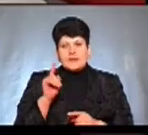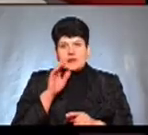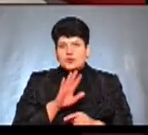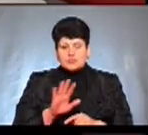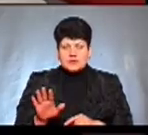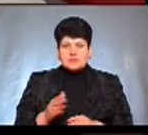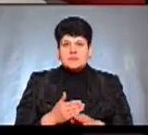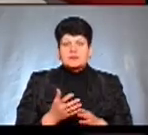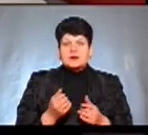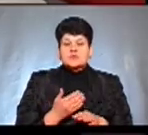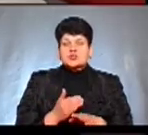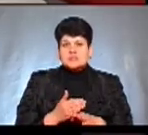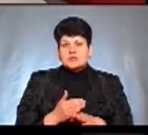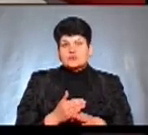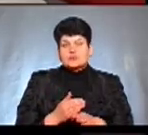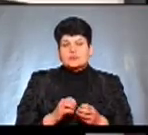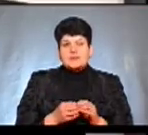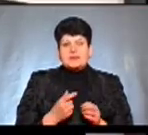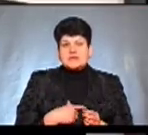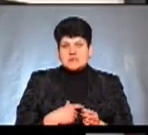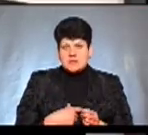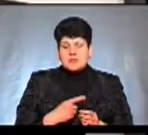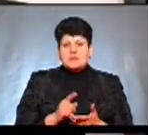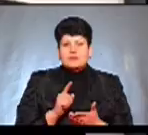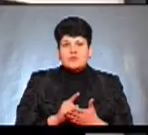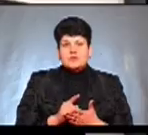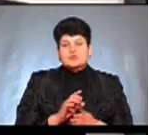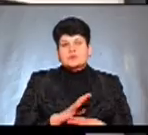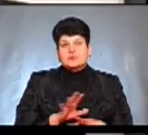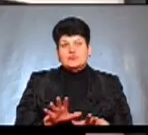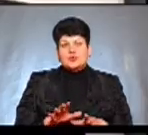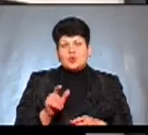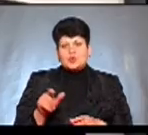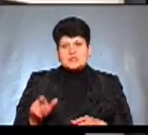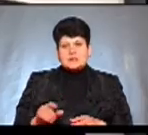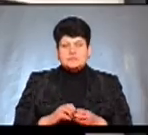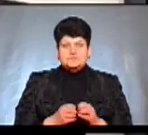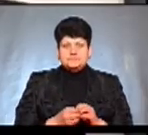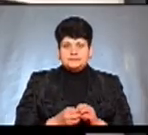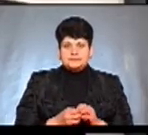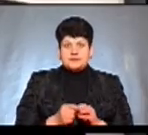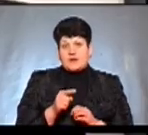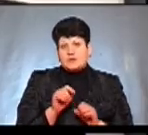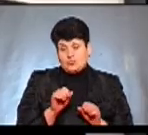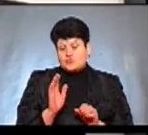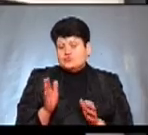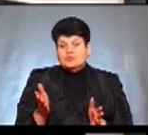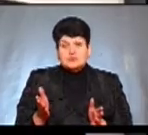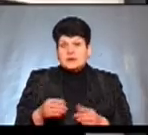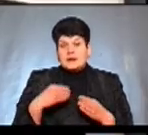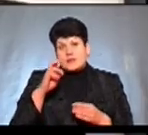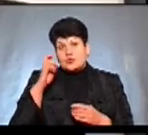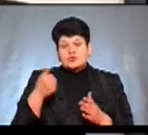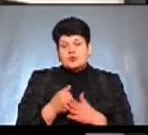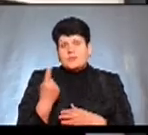беремо частину удару, зрозуміло, на себе. Але ми повинні уникнути людських жертв. Ще раз підкреслюємо. А вони можуть відбутися. Тому дай Бог, щоб до